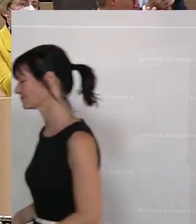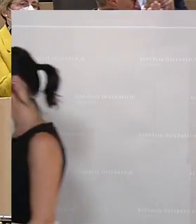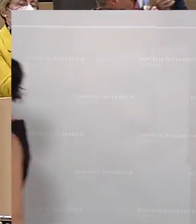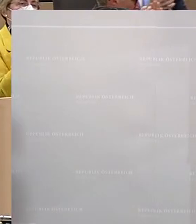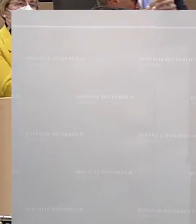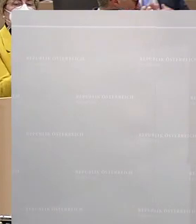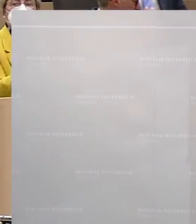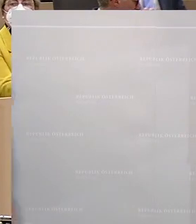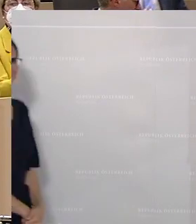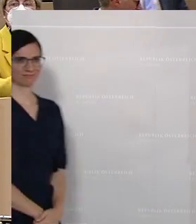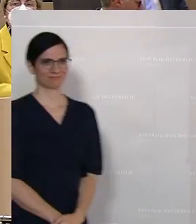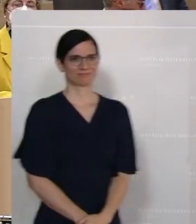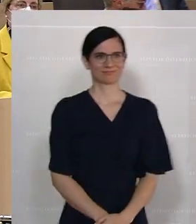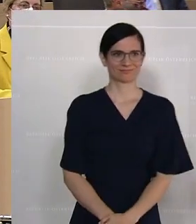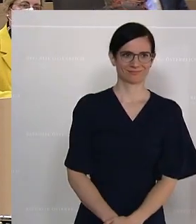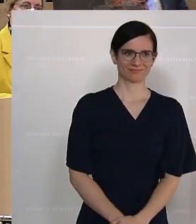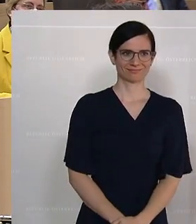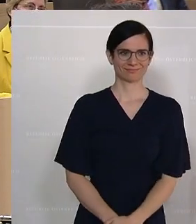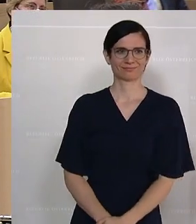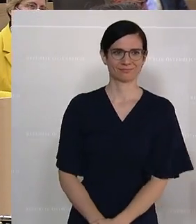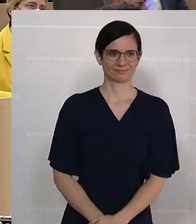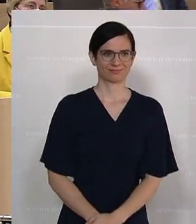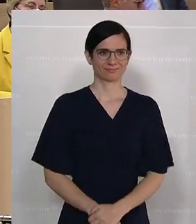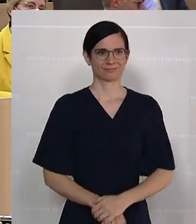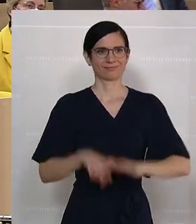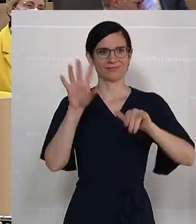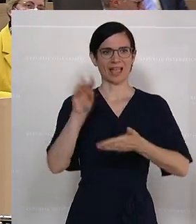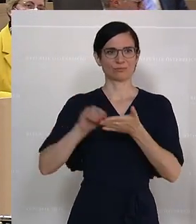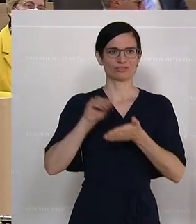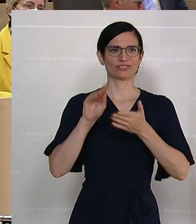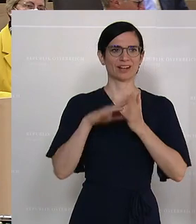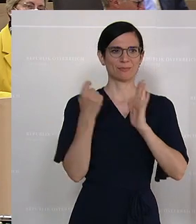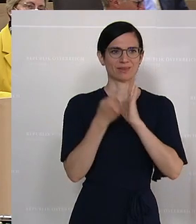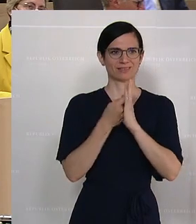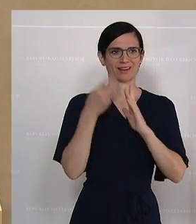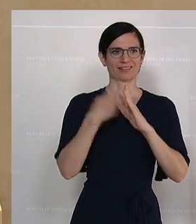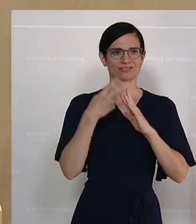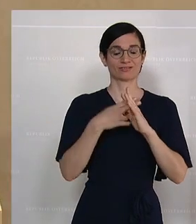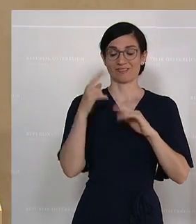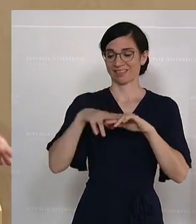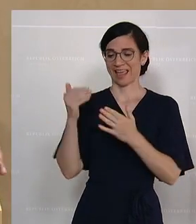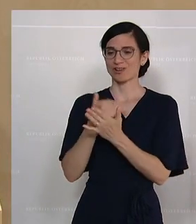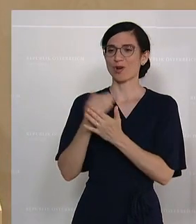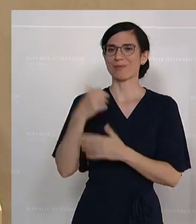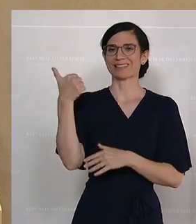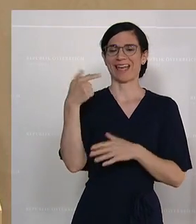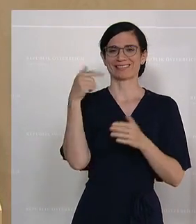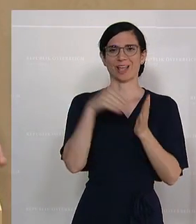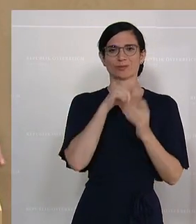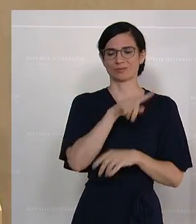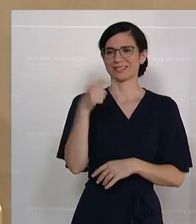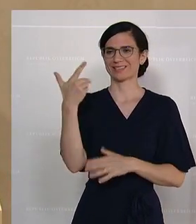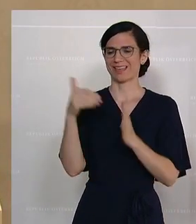absetzbetrag den absetzbetrag besonders zwischen einkommen zwischen 1000 und 2000 euro